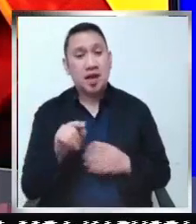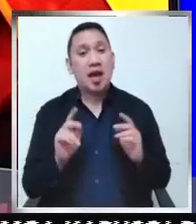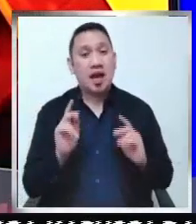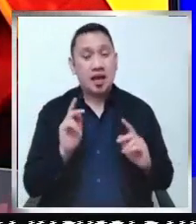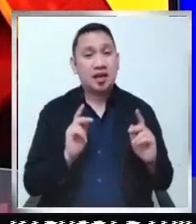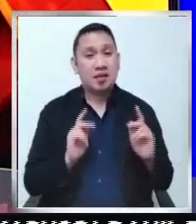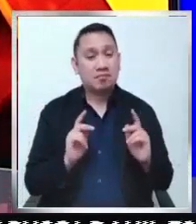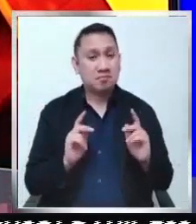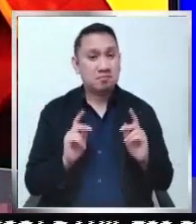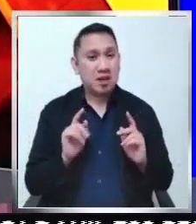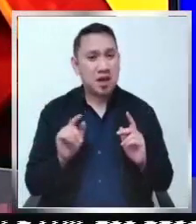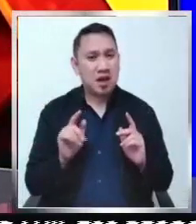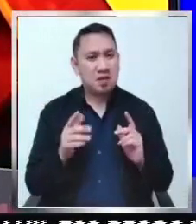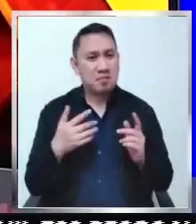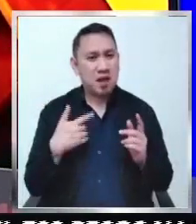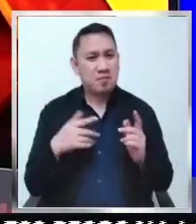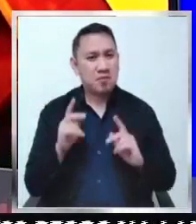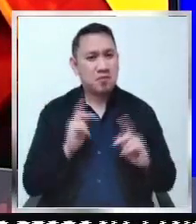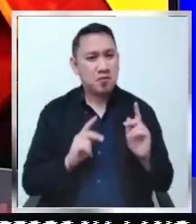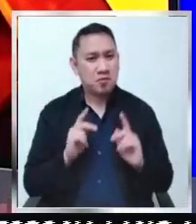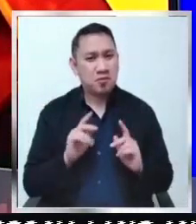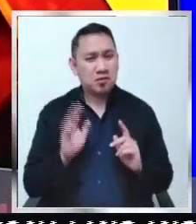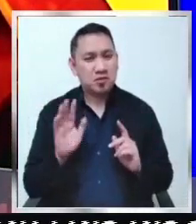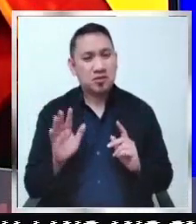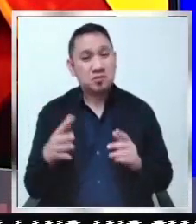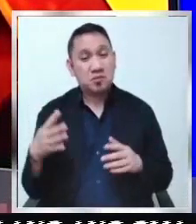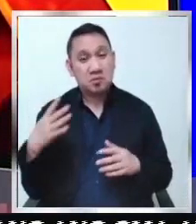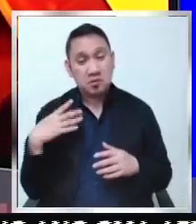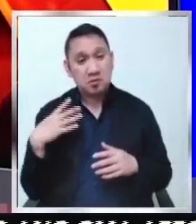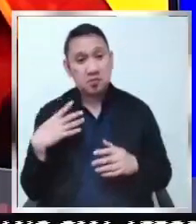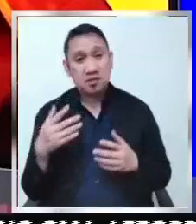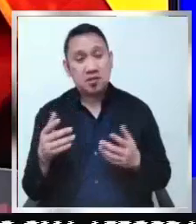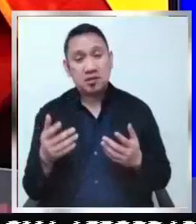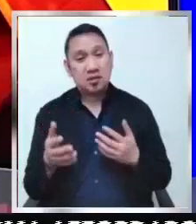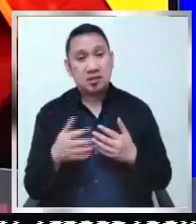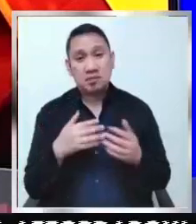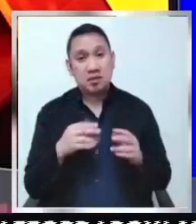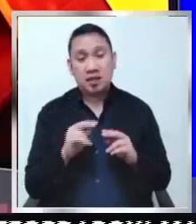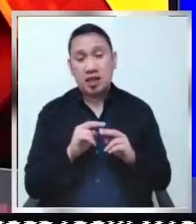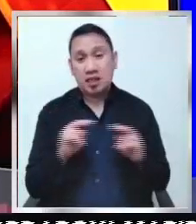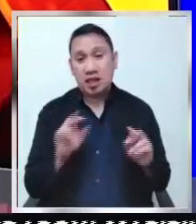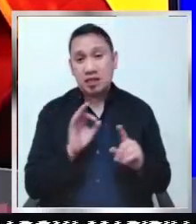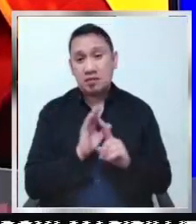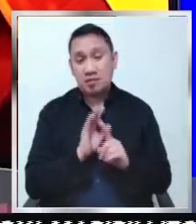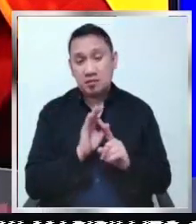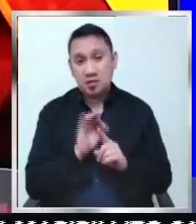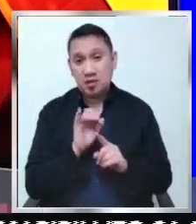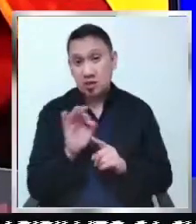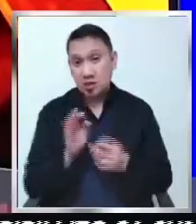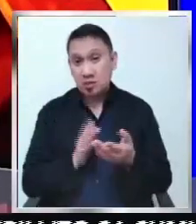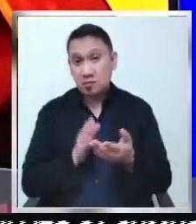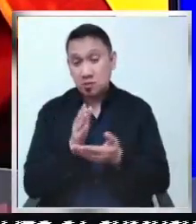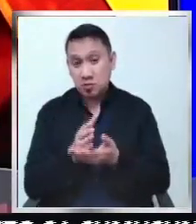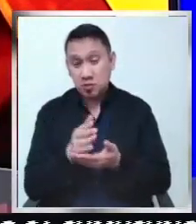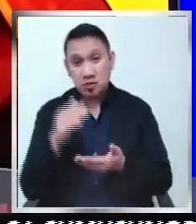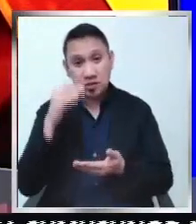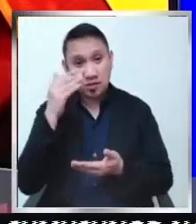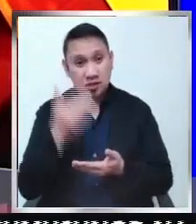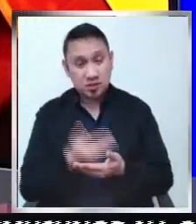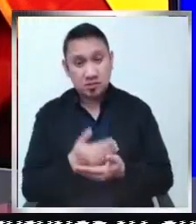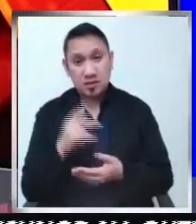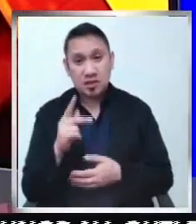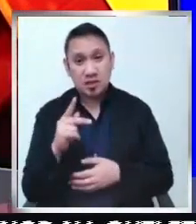ex-hubby. Kabilang sa inaabangan kahit ng mga non-fans ay kung pupunta ba ang anak nilang si Casey